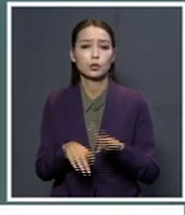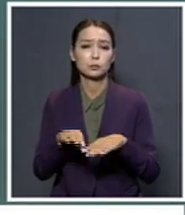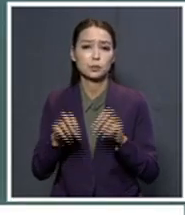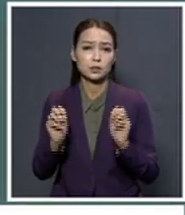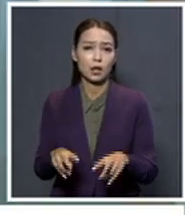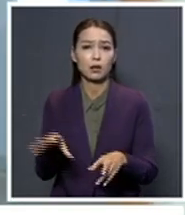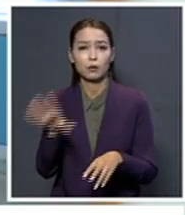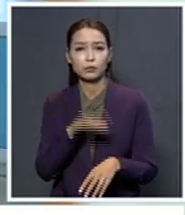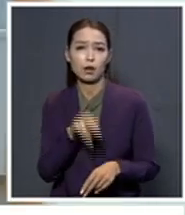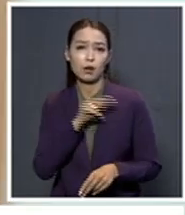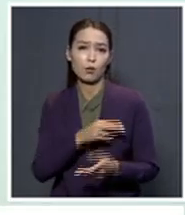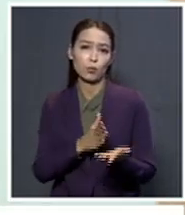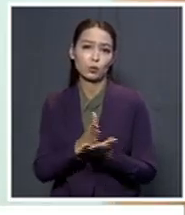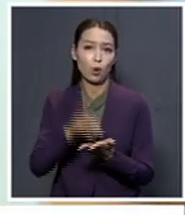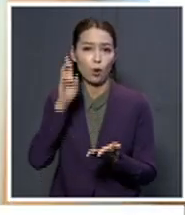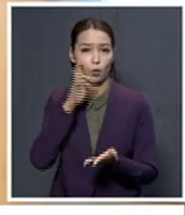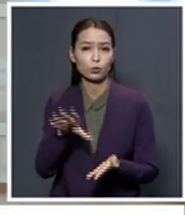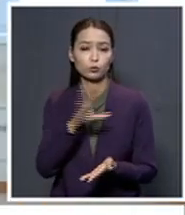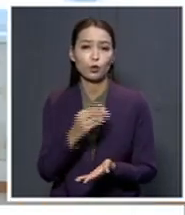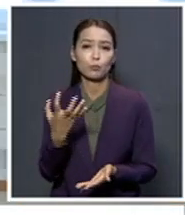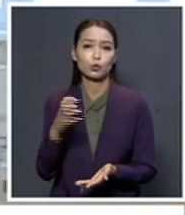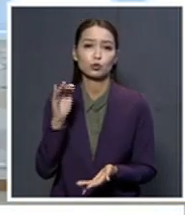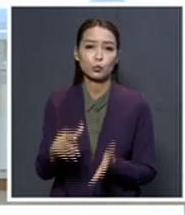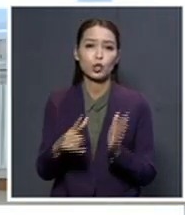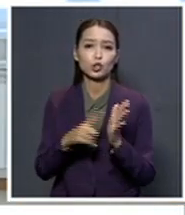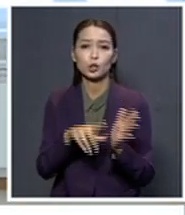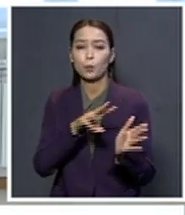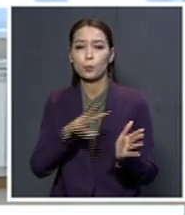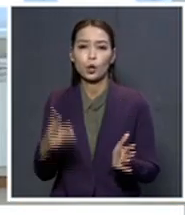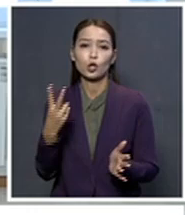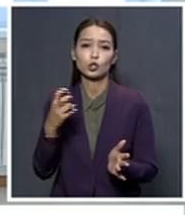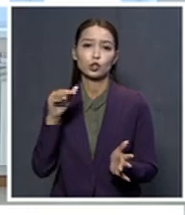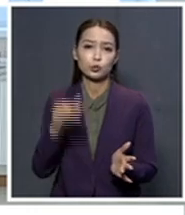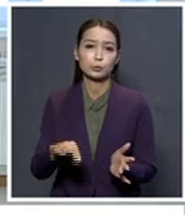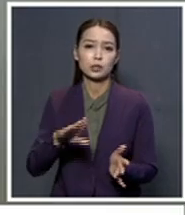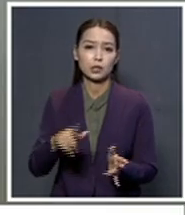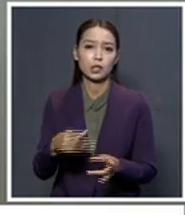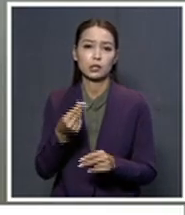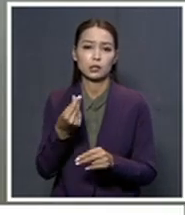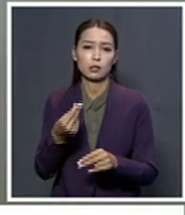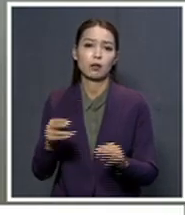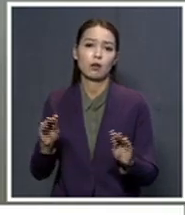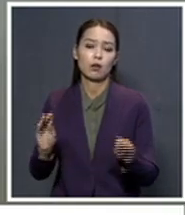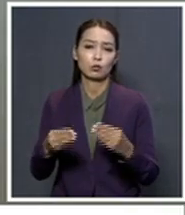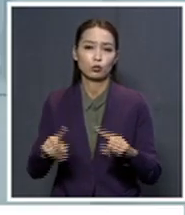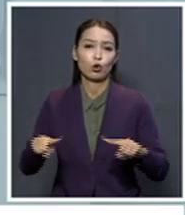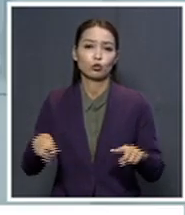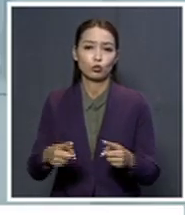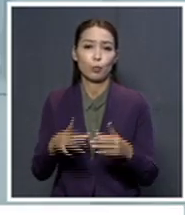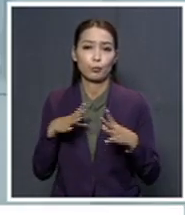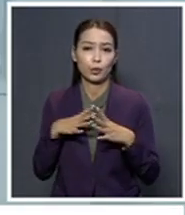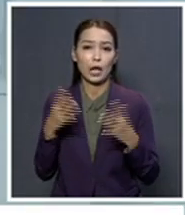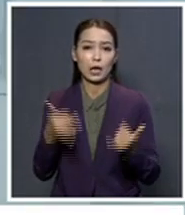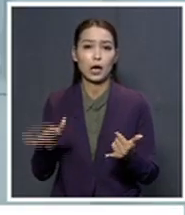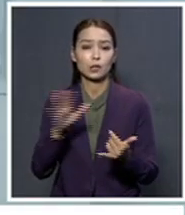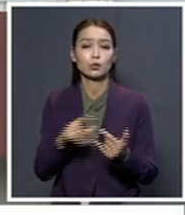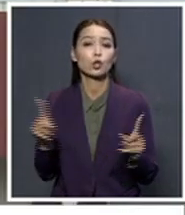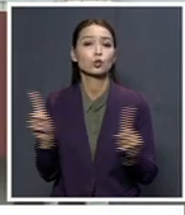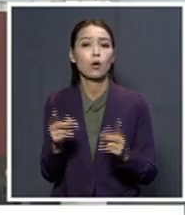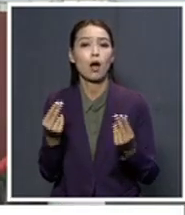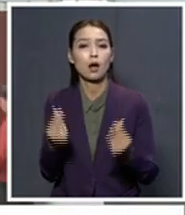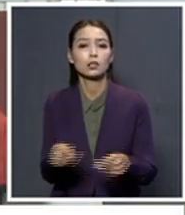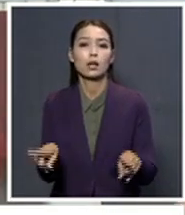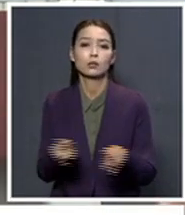бар. Жалған баспана үшін олар 500 мыңнан 7 миллион 200 мың теңгеге дейін алаяқ қолына ұстатқан. Енді не ақша,